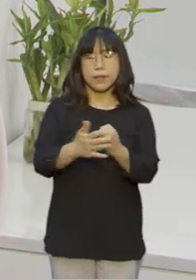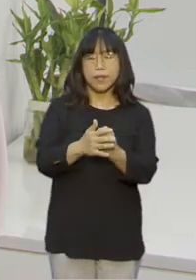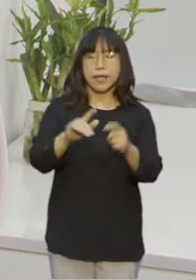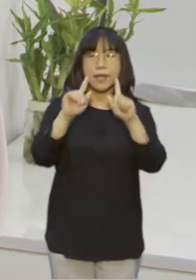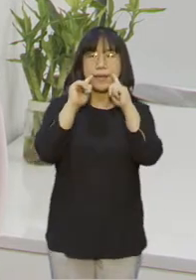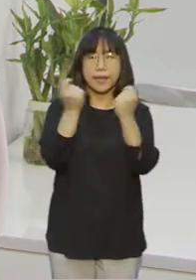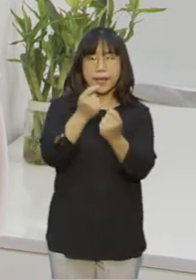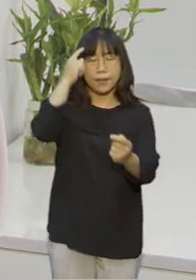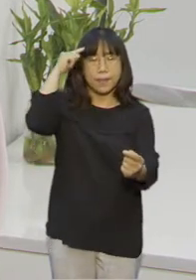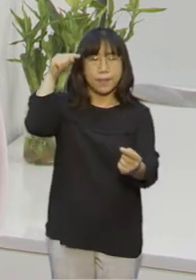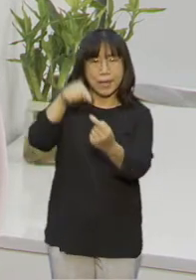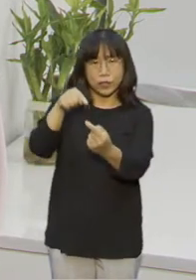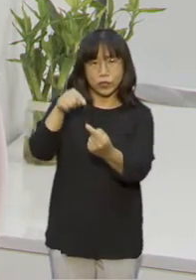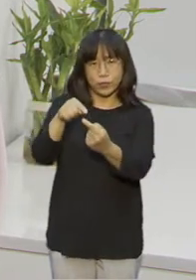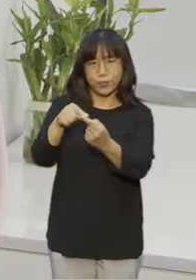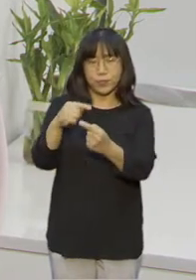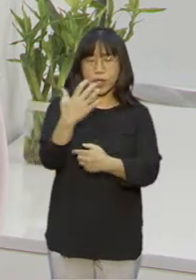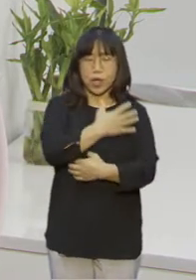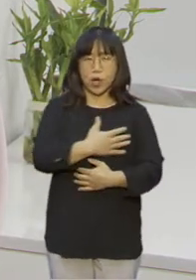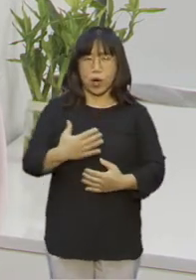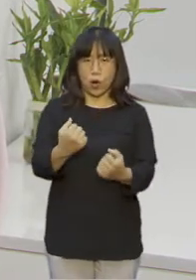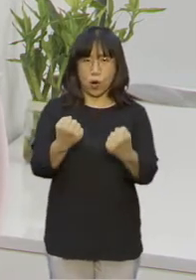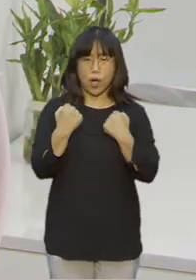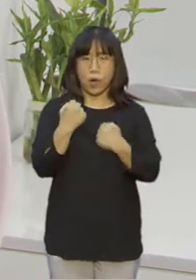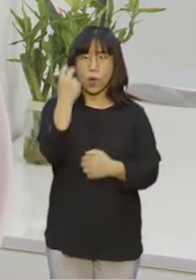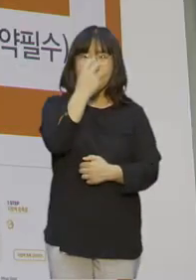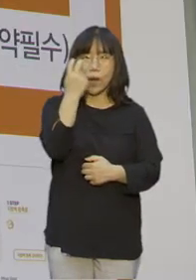맞춤형 건강관리 정보도 제공하고 있습니다.